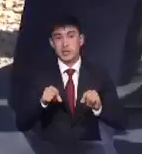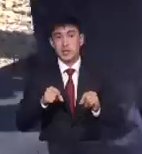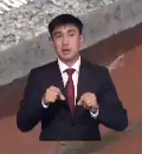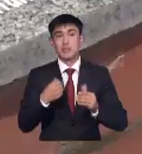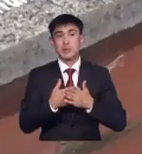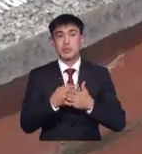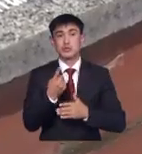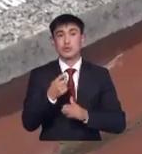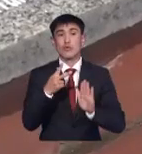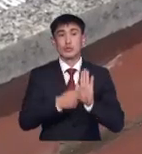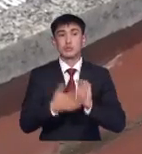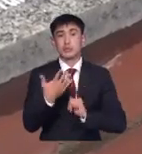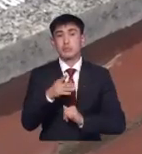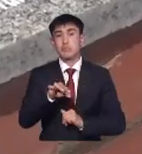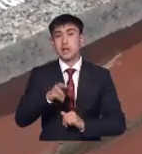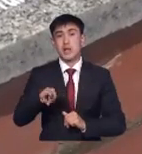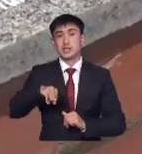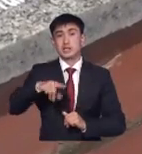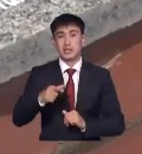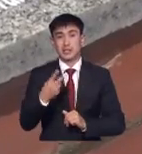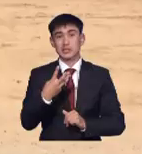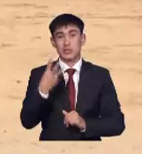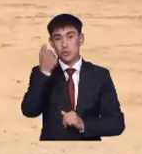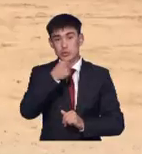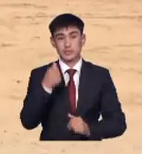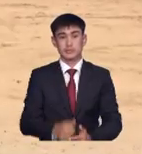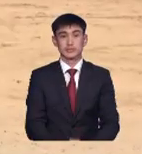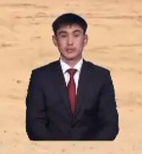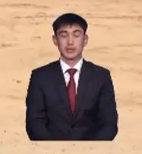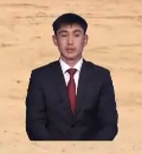порядка 185 млр тенге на 3